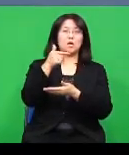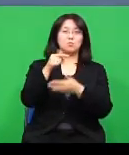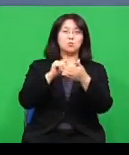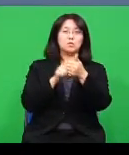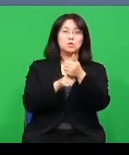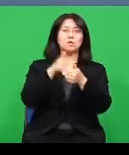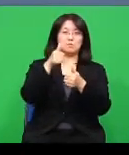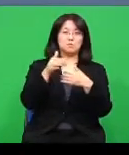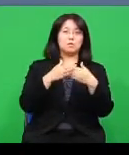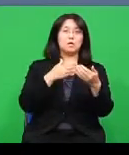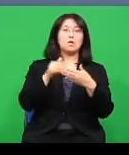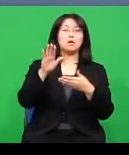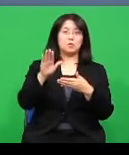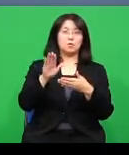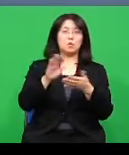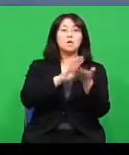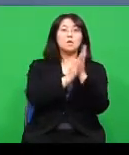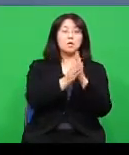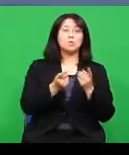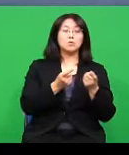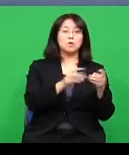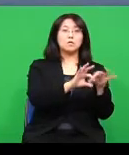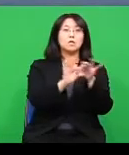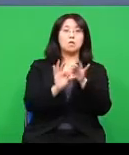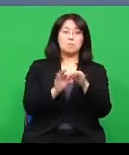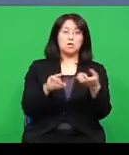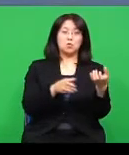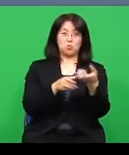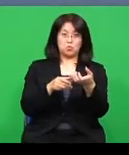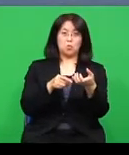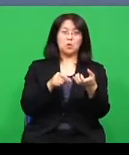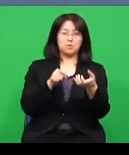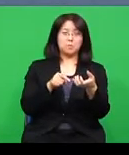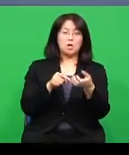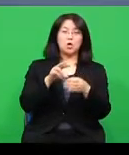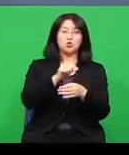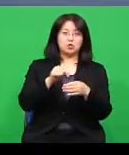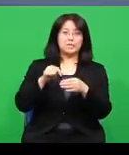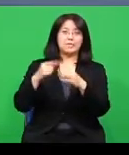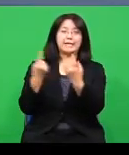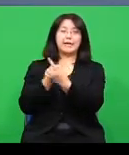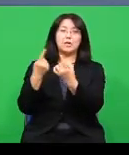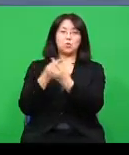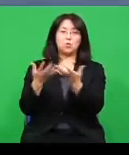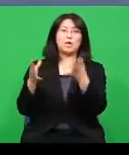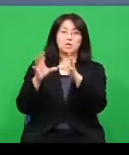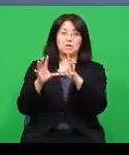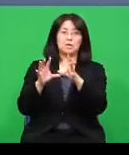ございますし、県ではスキー連盟とか消防協会とか都市会医療団体連合